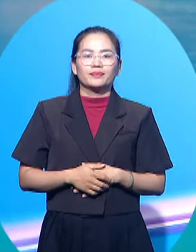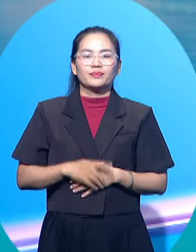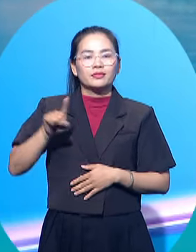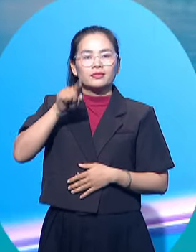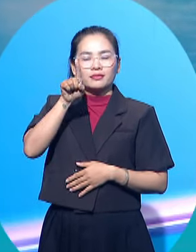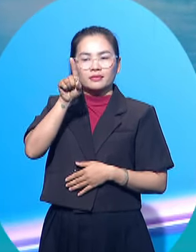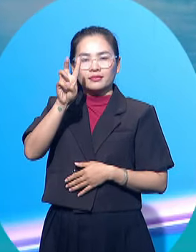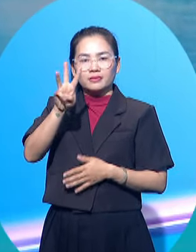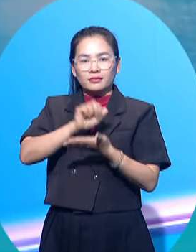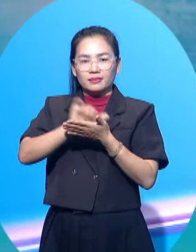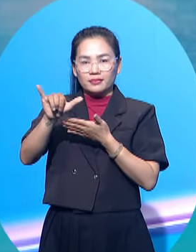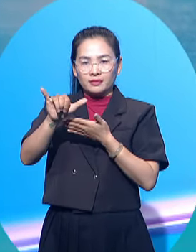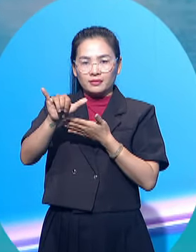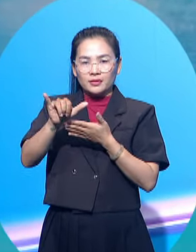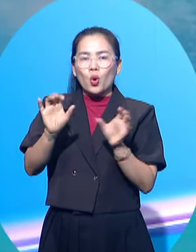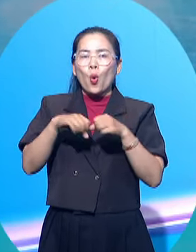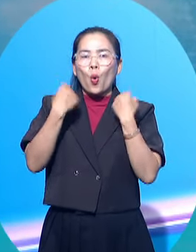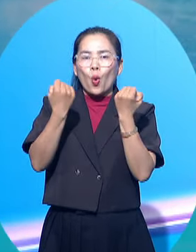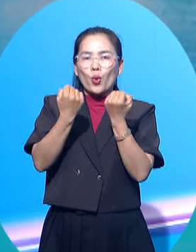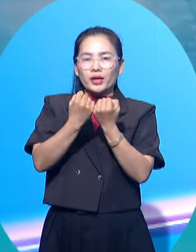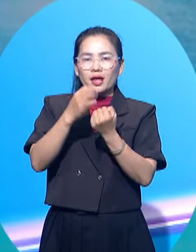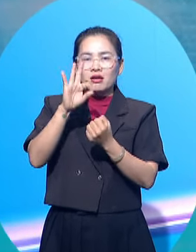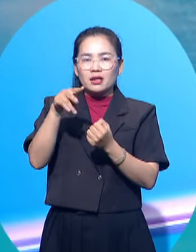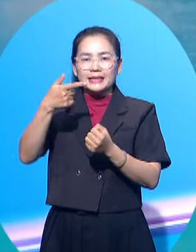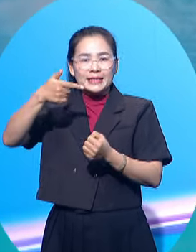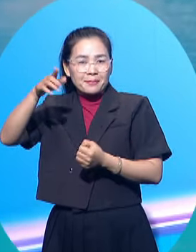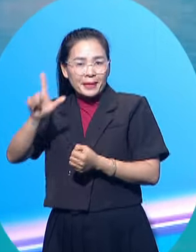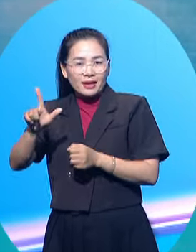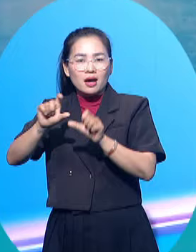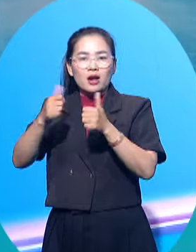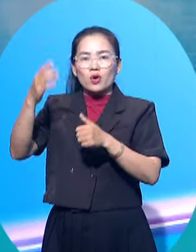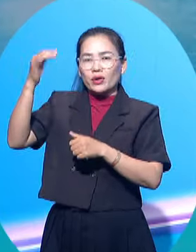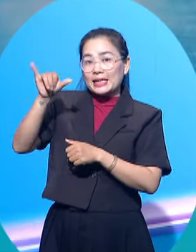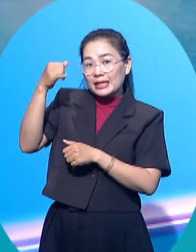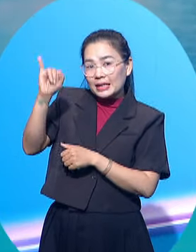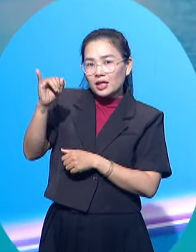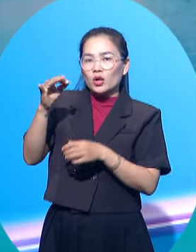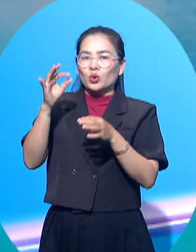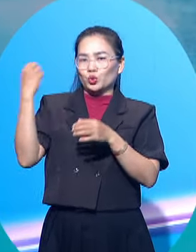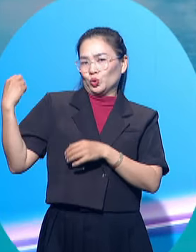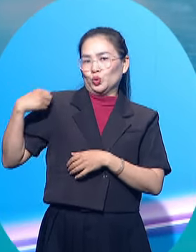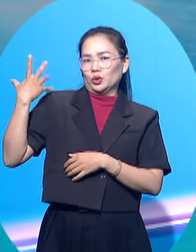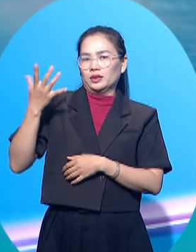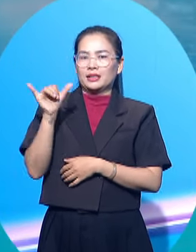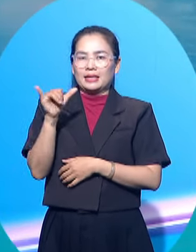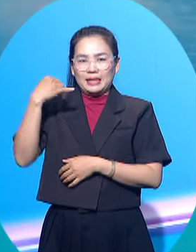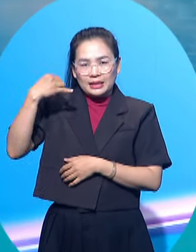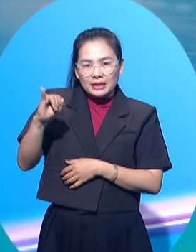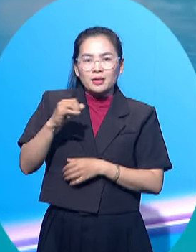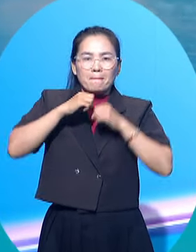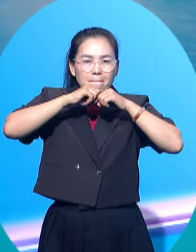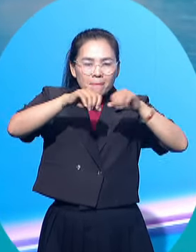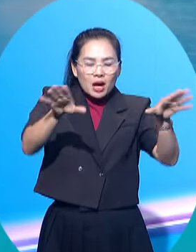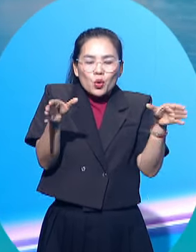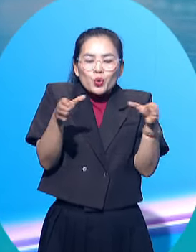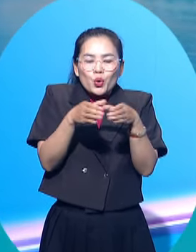ngày 13 tháng 6 giờ địa phương tại hội nghị thượng đỉnh J7 đang diễn ra tại Italia thủ tướng Italia jia meloni cho biết lãnh đạo các